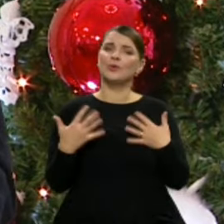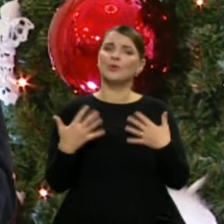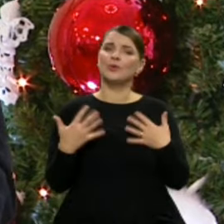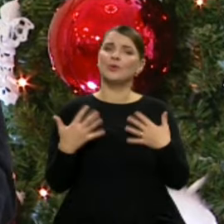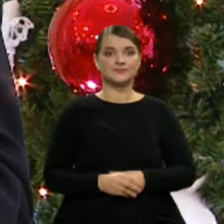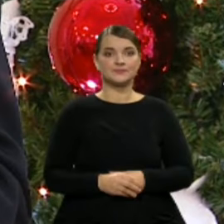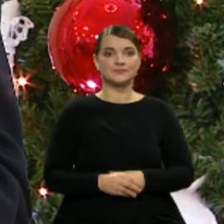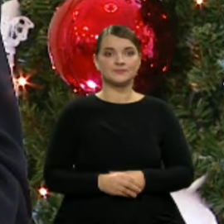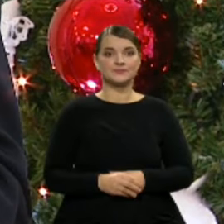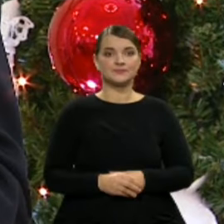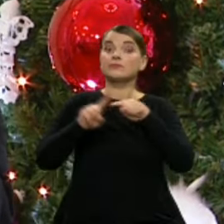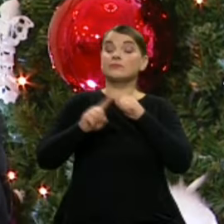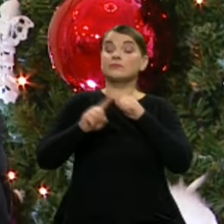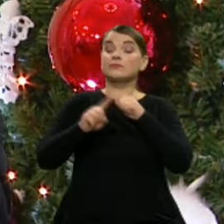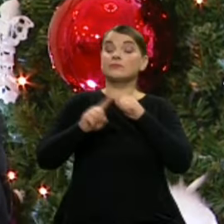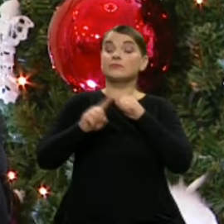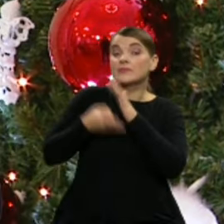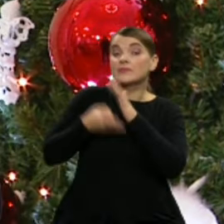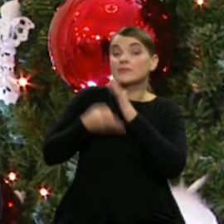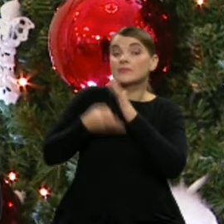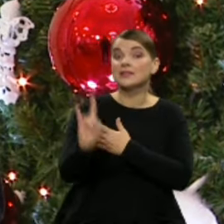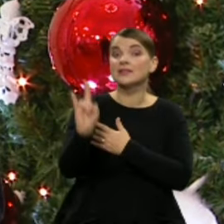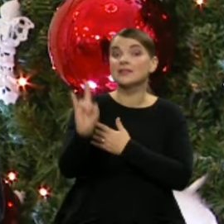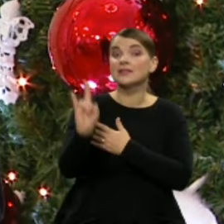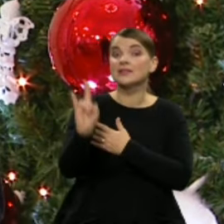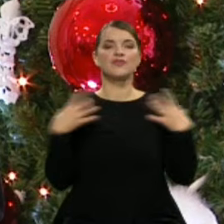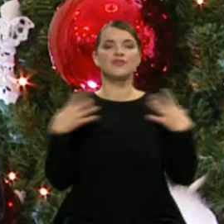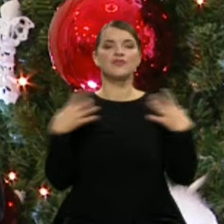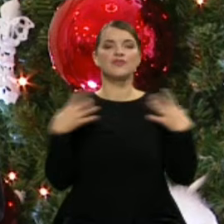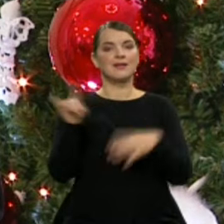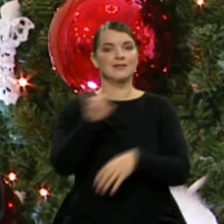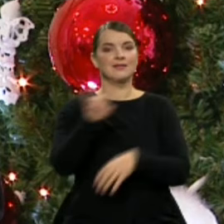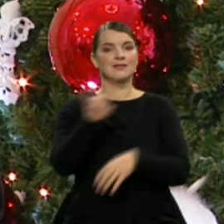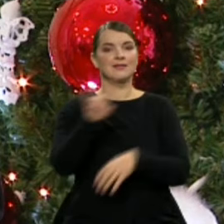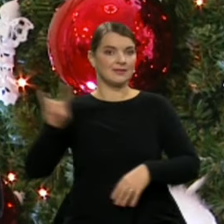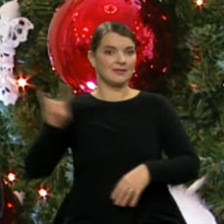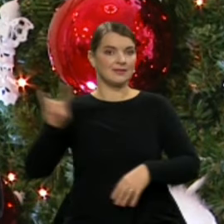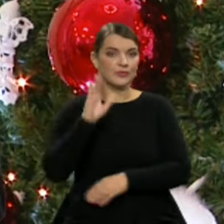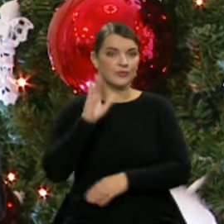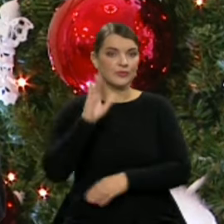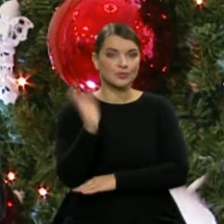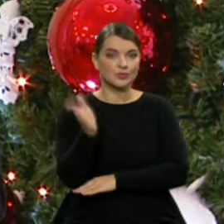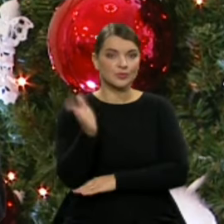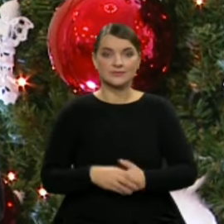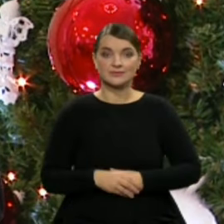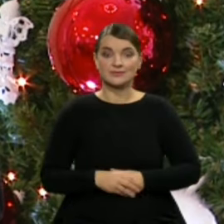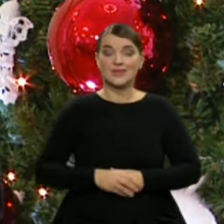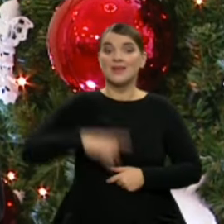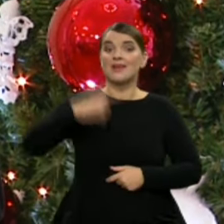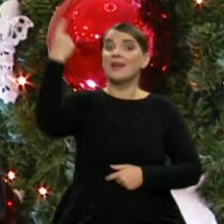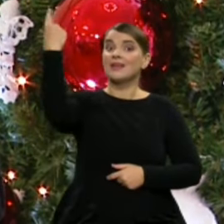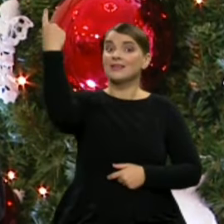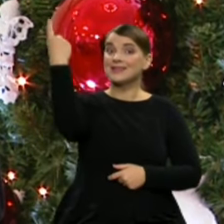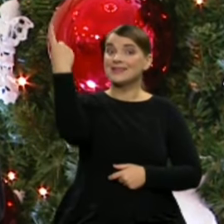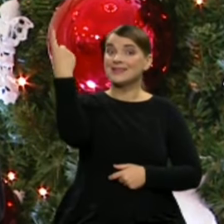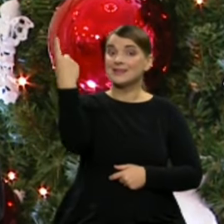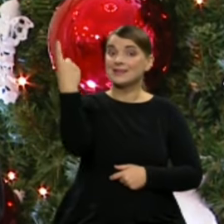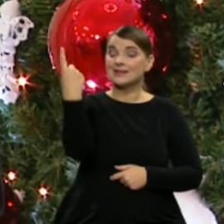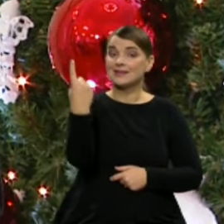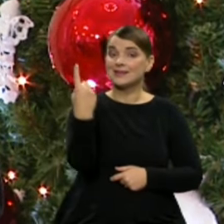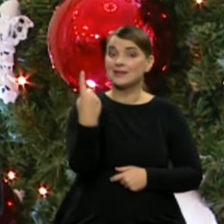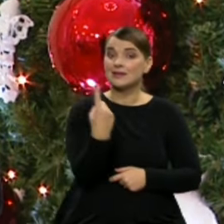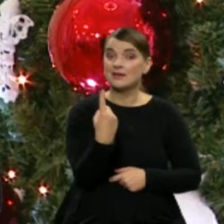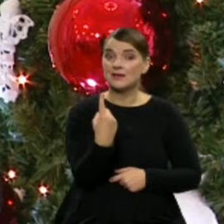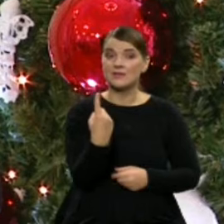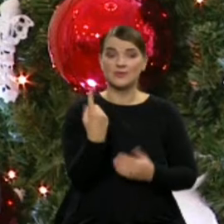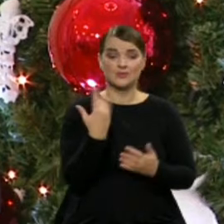Artėja Kristaus gimimo šventė Kalėdos. Dievas ateina į mūsų šiuo metu labai